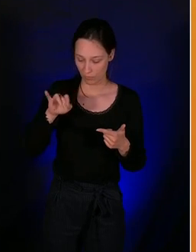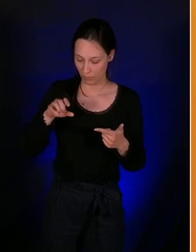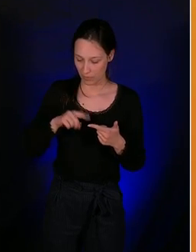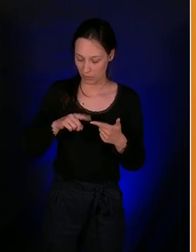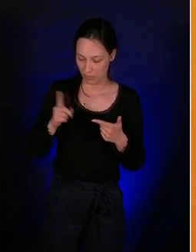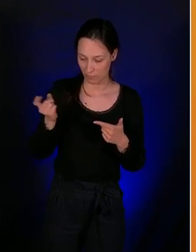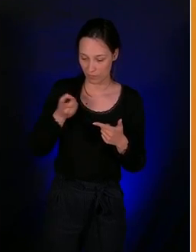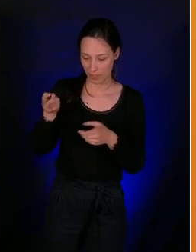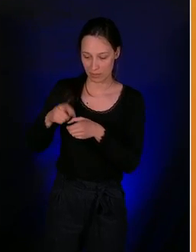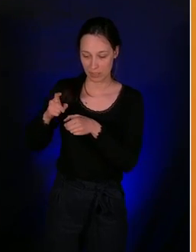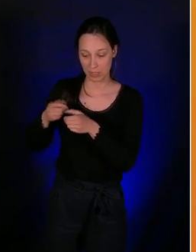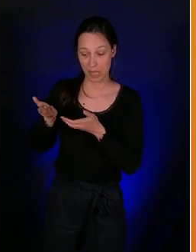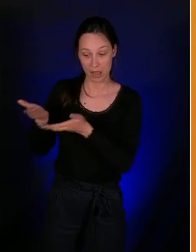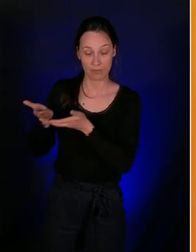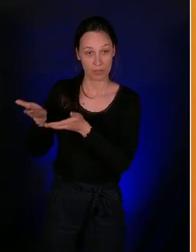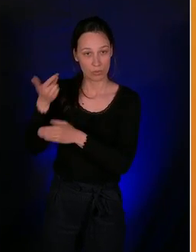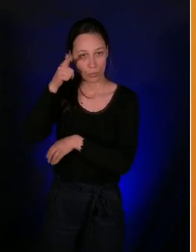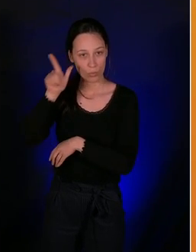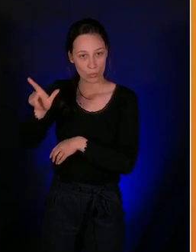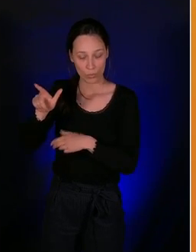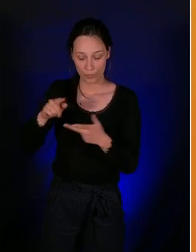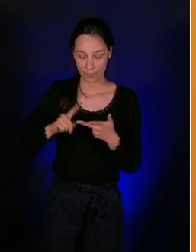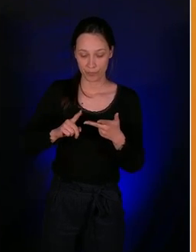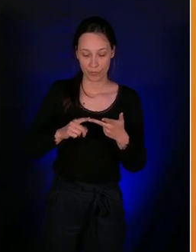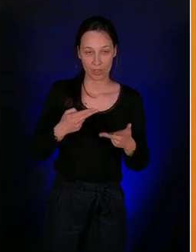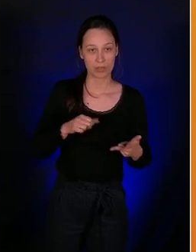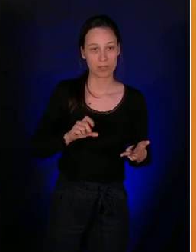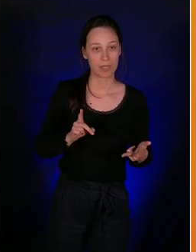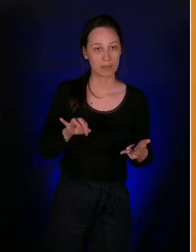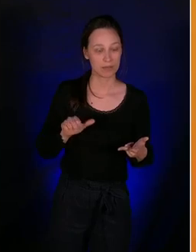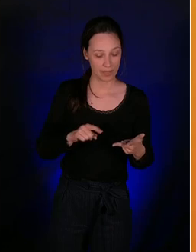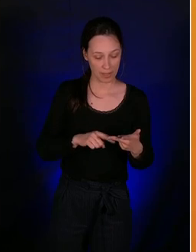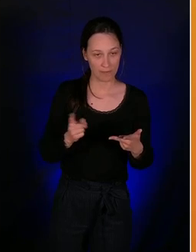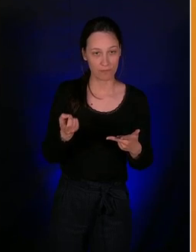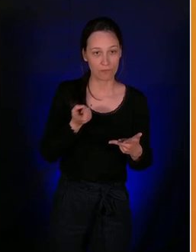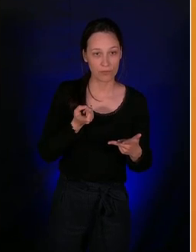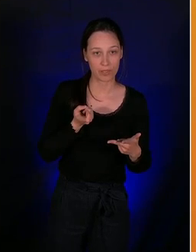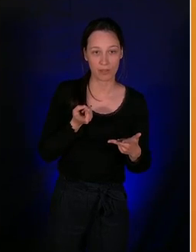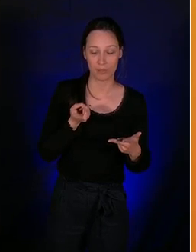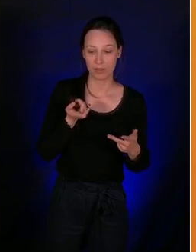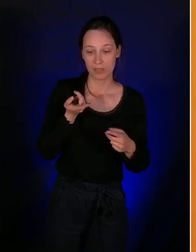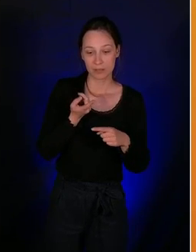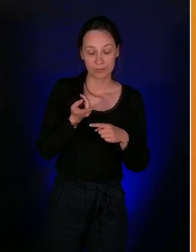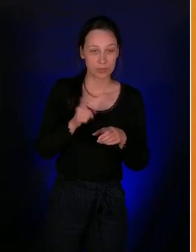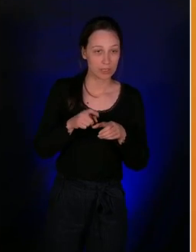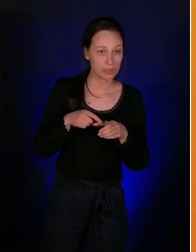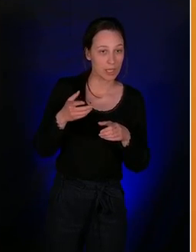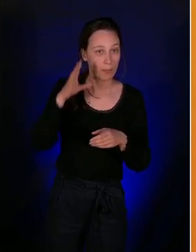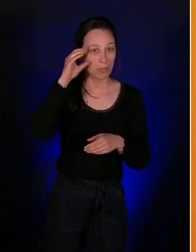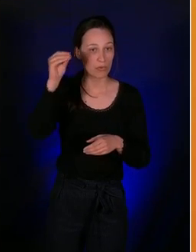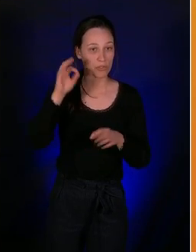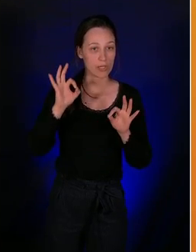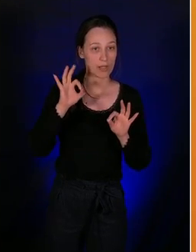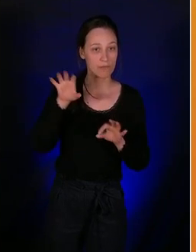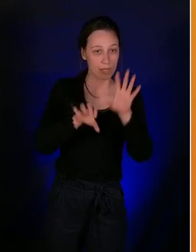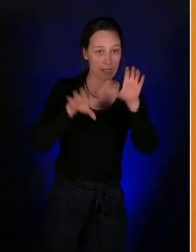livraison de Lyon. Nadia Royot, qui est du syndicat des professionnels de l'escalade. Et Noël Couissy,